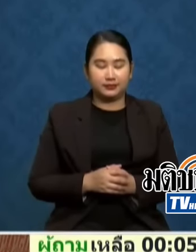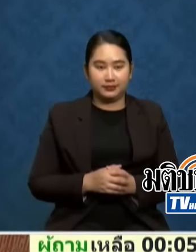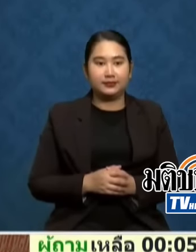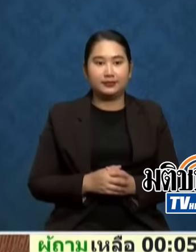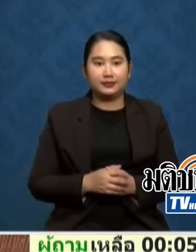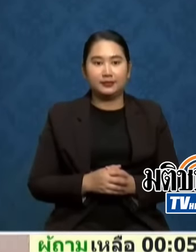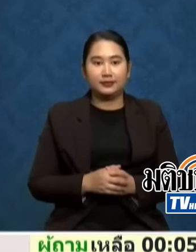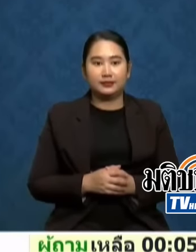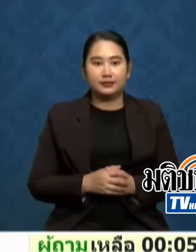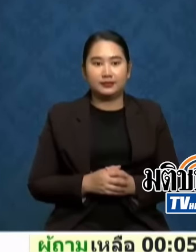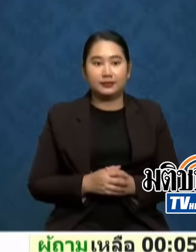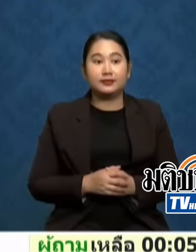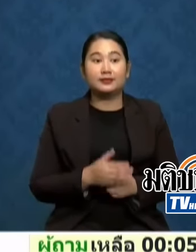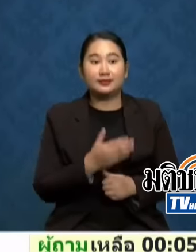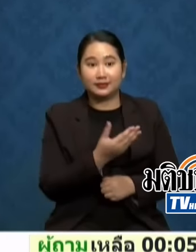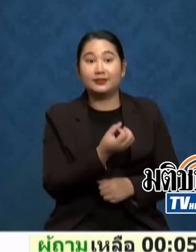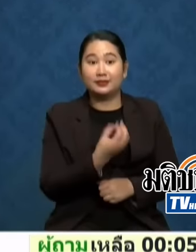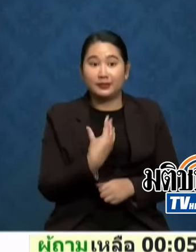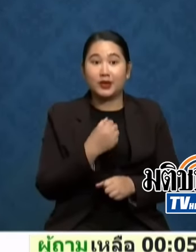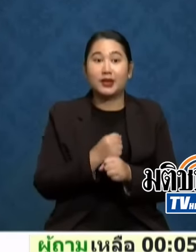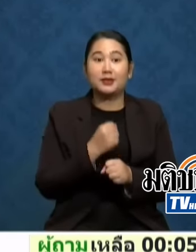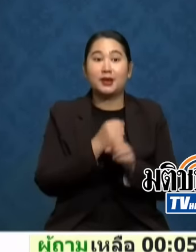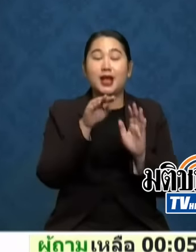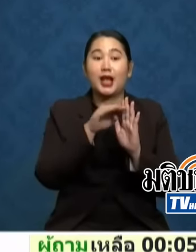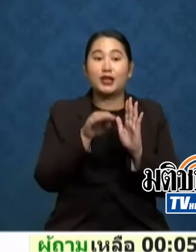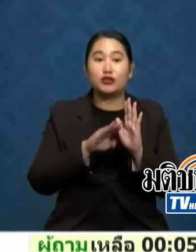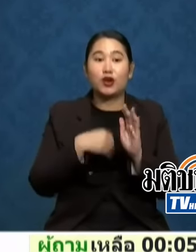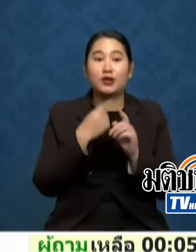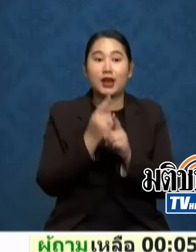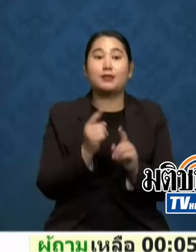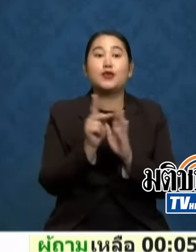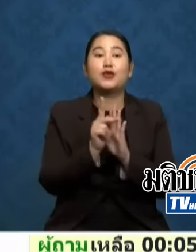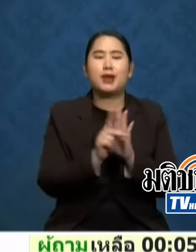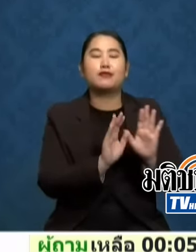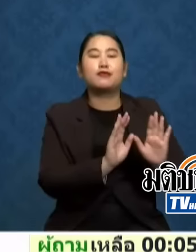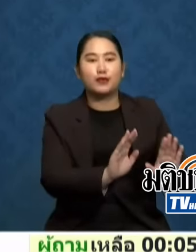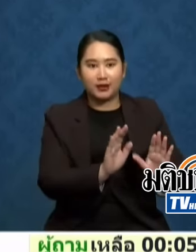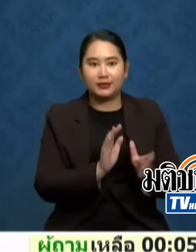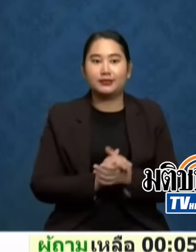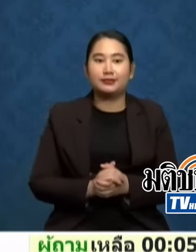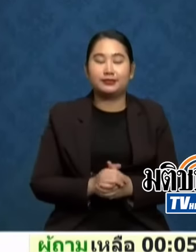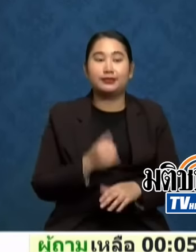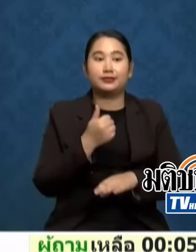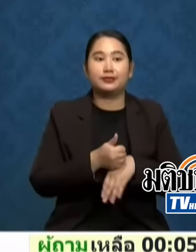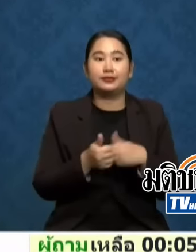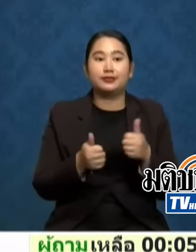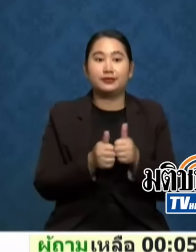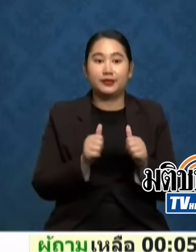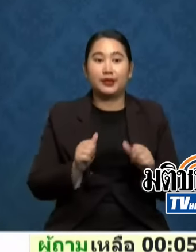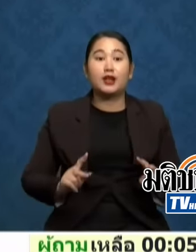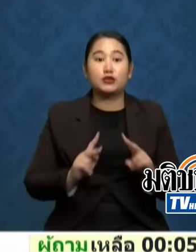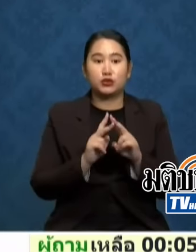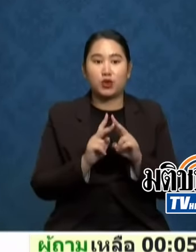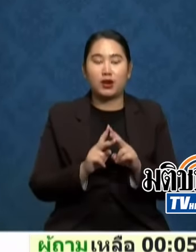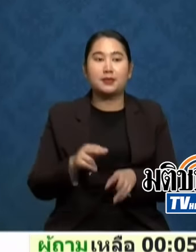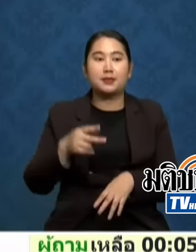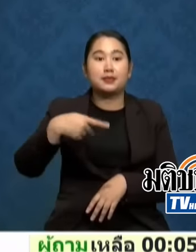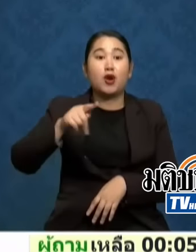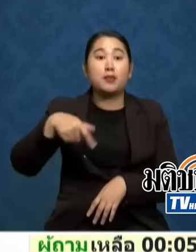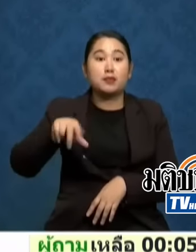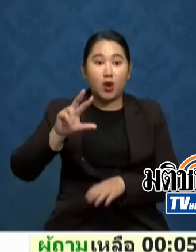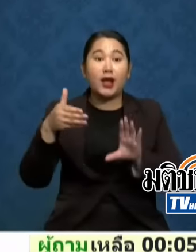แจ้งเตือนภัยที่ท่านรัฐมนตรีบอกว่าต้องดำเนินการผ่านกระบวนการทางกฎหมายนะครับยังไงผมก็ฝากทางท่านรัฐมนตรีนะครับไปยังกรมปปนะครับเอาสไลด์เมื่อกี้